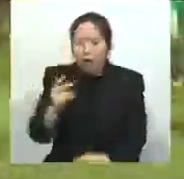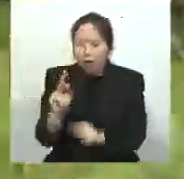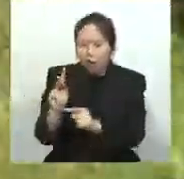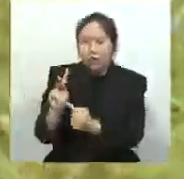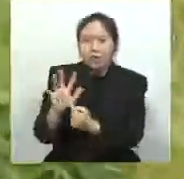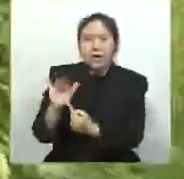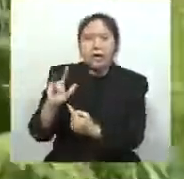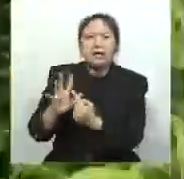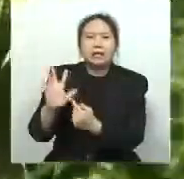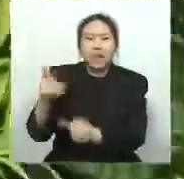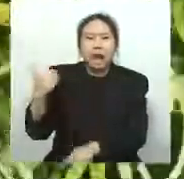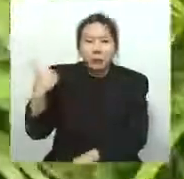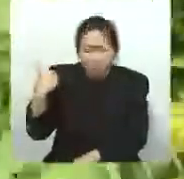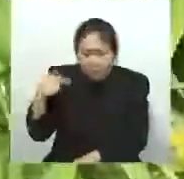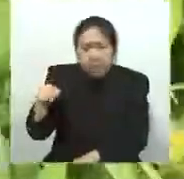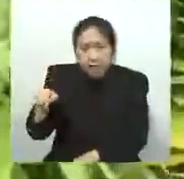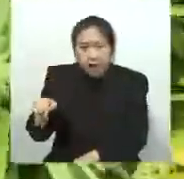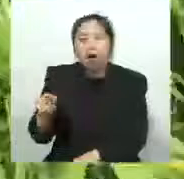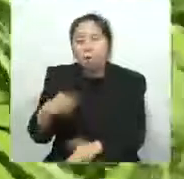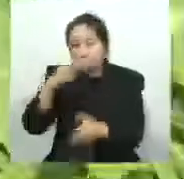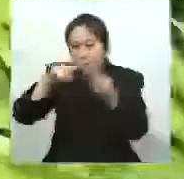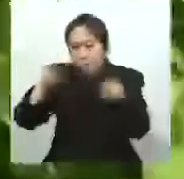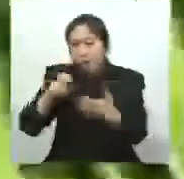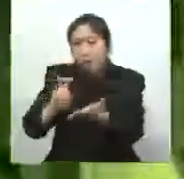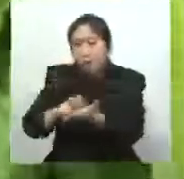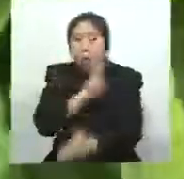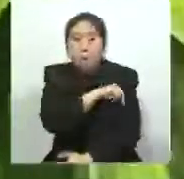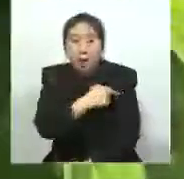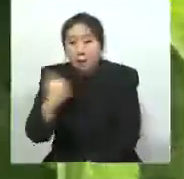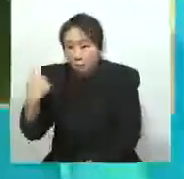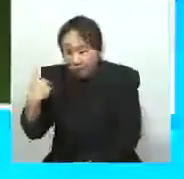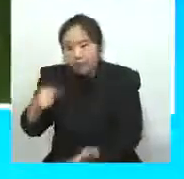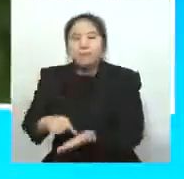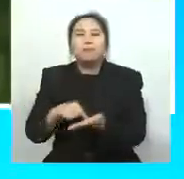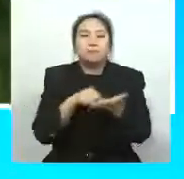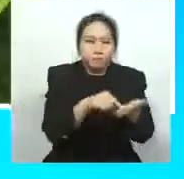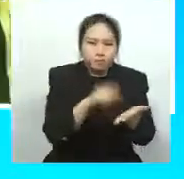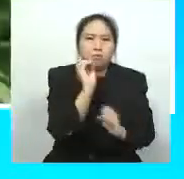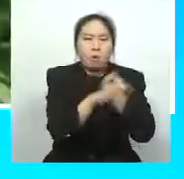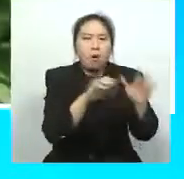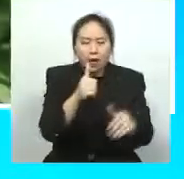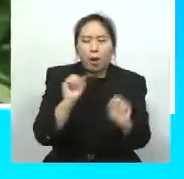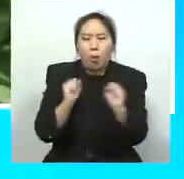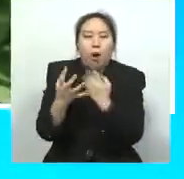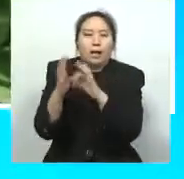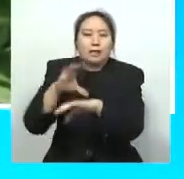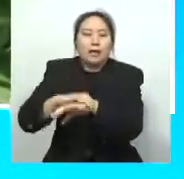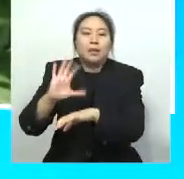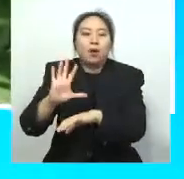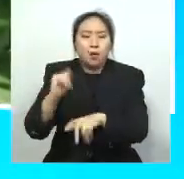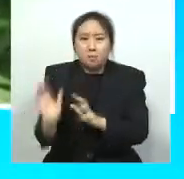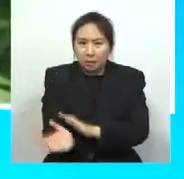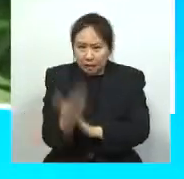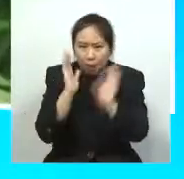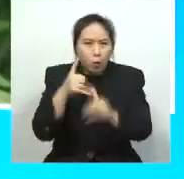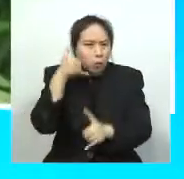ลัวว่าจะถูกยึดและขาดยานะครับถ้าว่ามีใบรับรองแพทย์ก็นำเข้าไปแจ้งได้เห็นว่ามีสายด่วนสอบถามข้อมูลช่วงเช้านี่สายไหมเลยนะฮ ะ ค